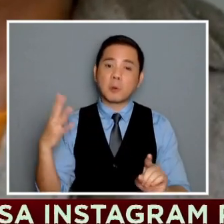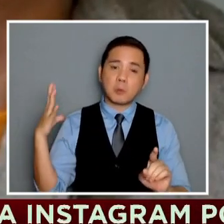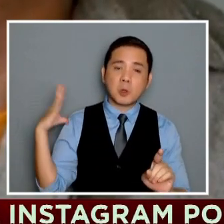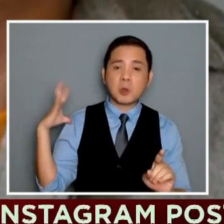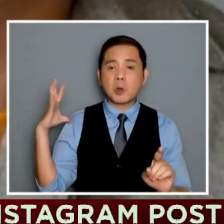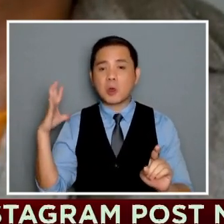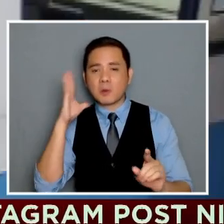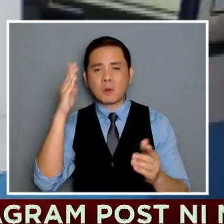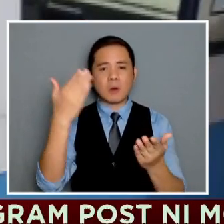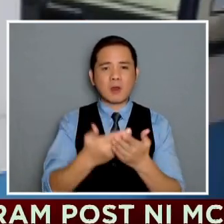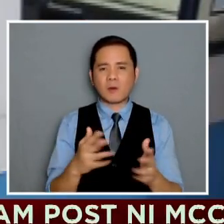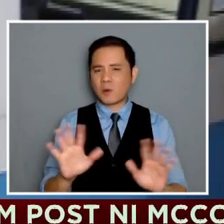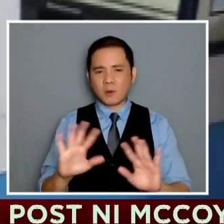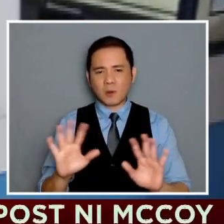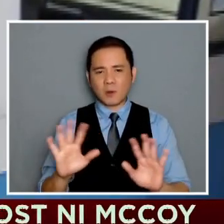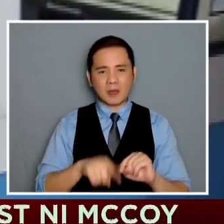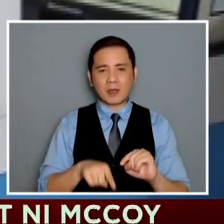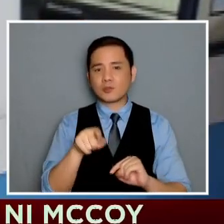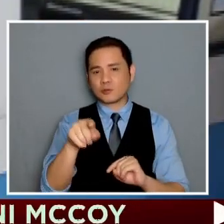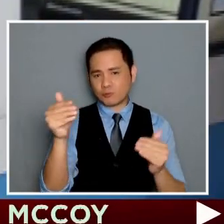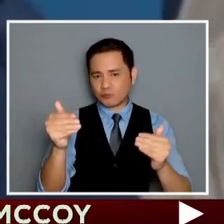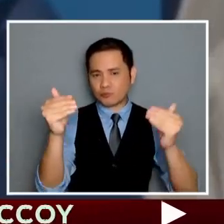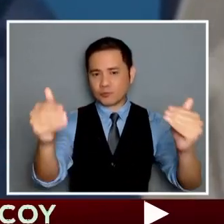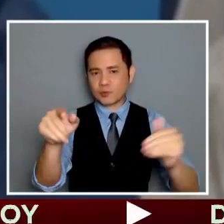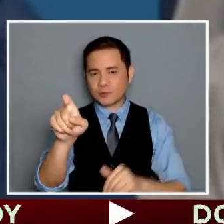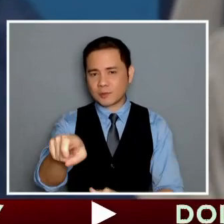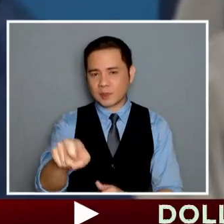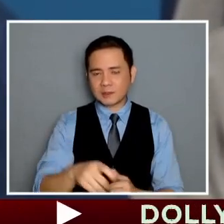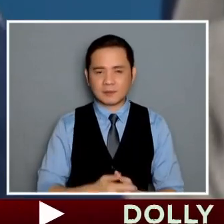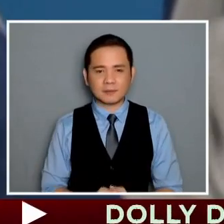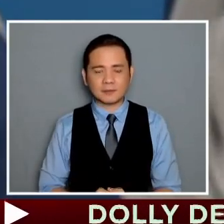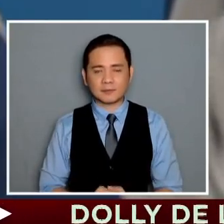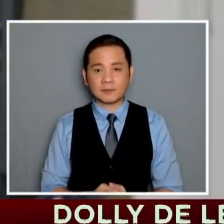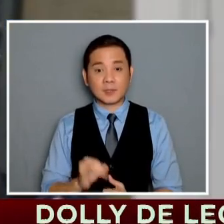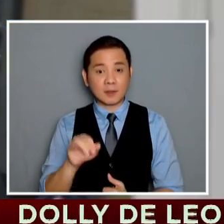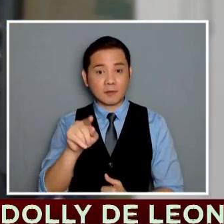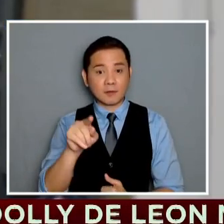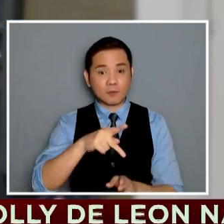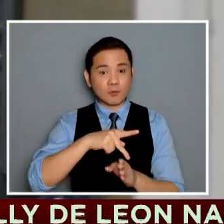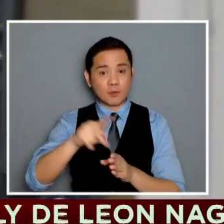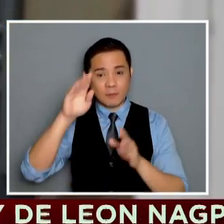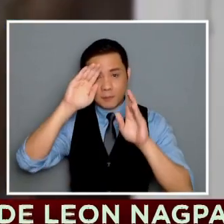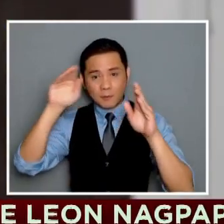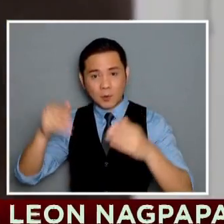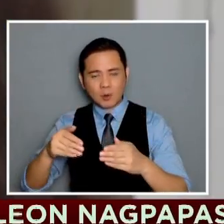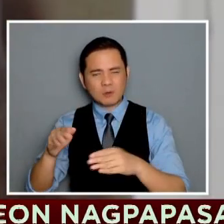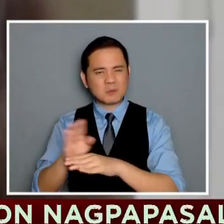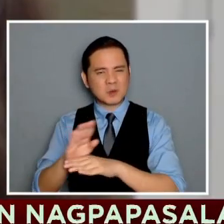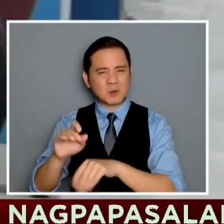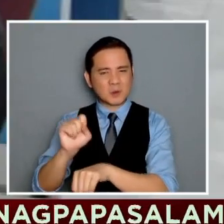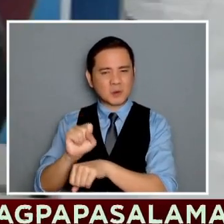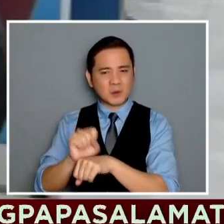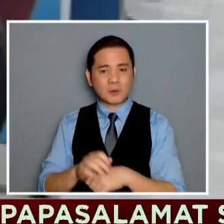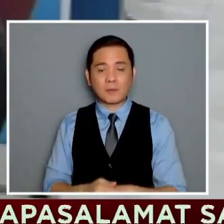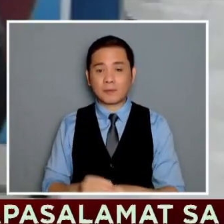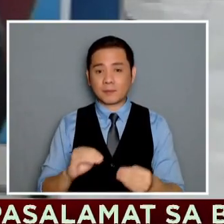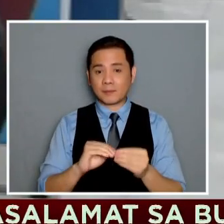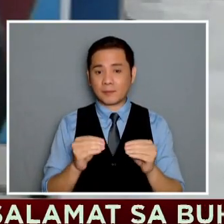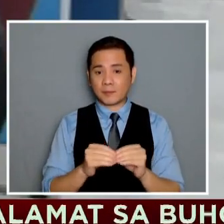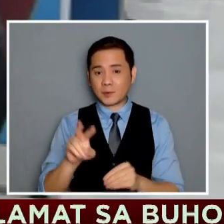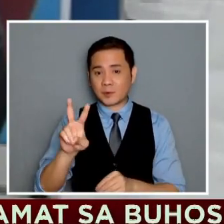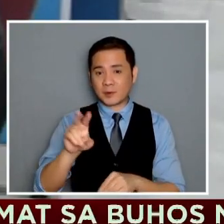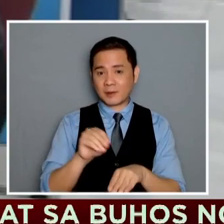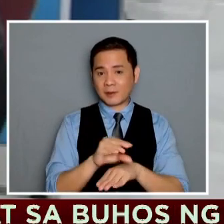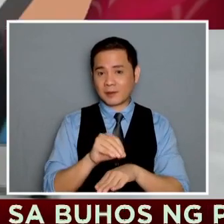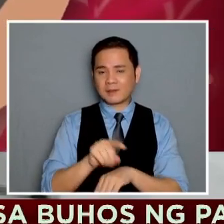siya darating. Para naman sa mga career-oriented at busy sa trabaho, ang winning discarte number two, makihalubilo